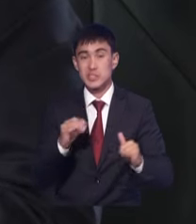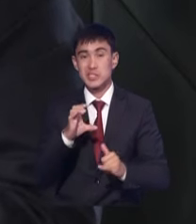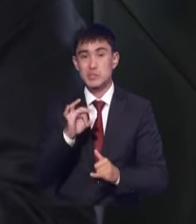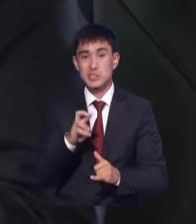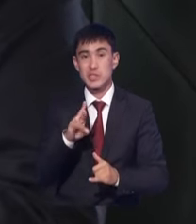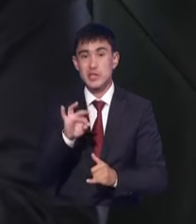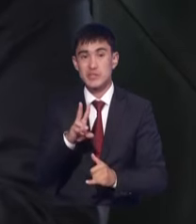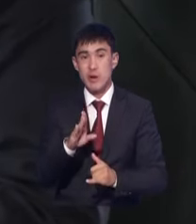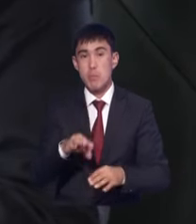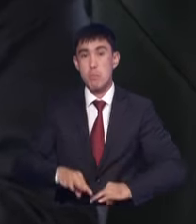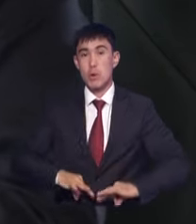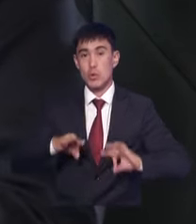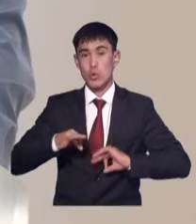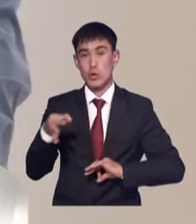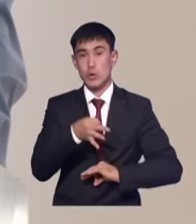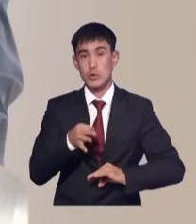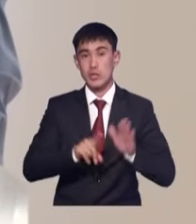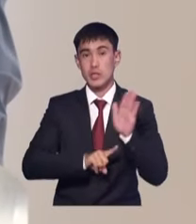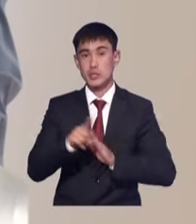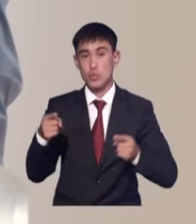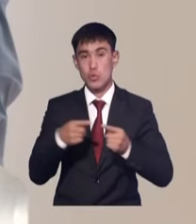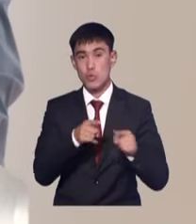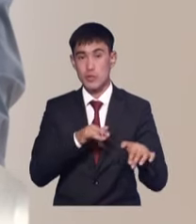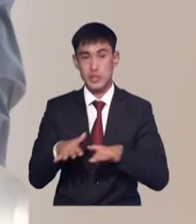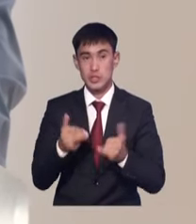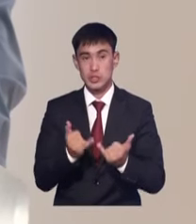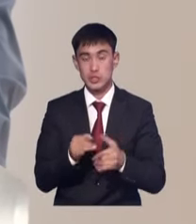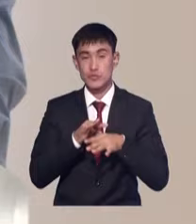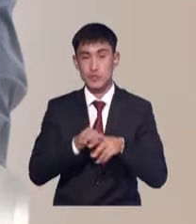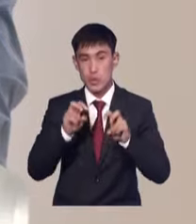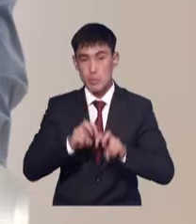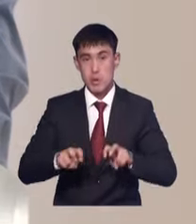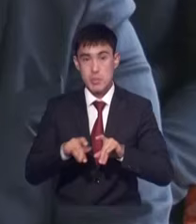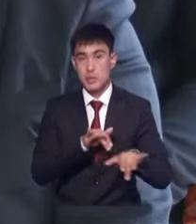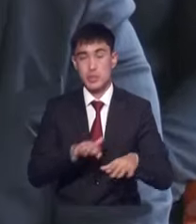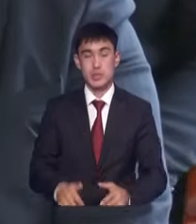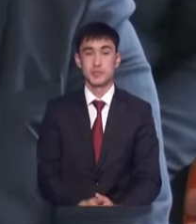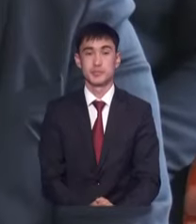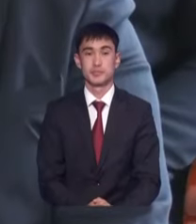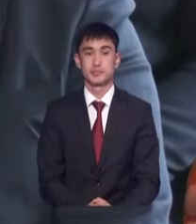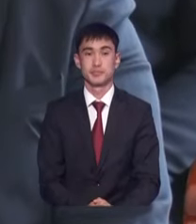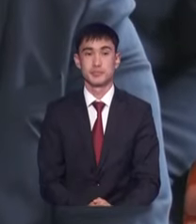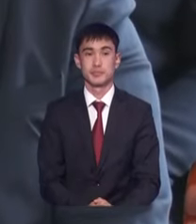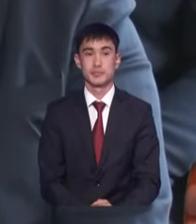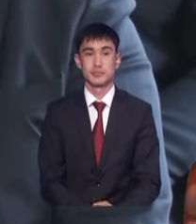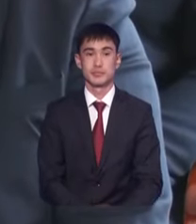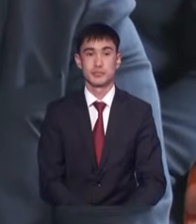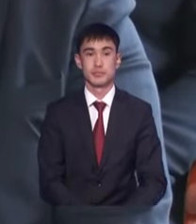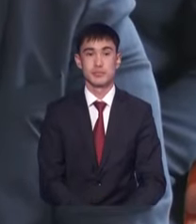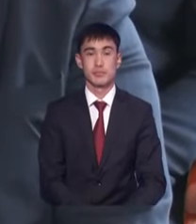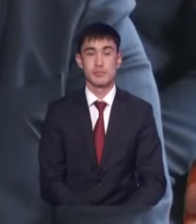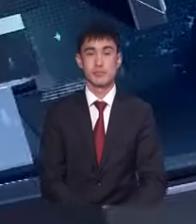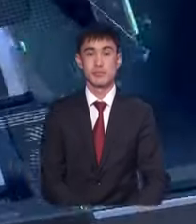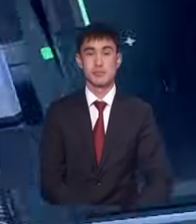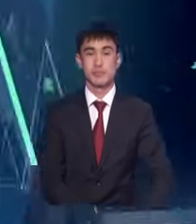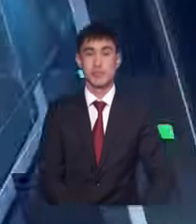сибирской язвы прокурорами района возбуждено уголовное дело. Сейчас ведутся оперативно-следственные мероприятия. Жандос Назарбаев,